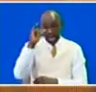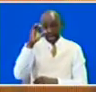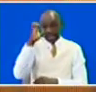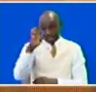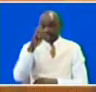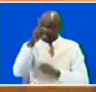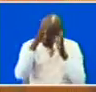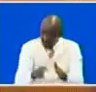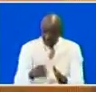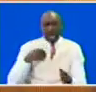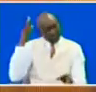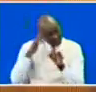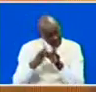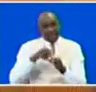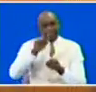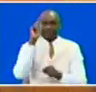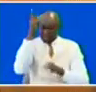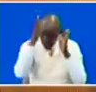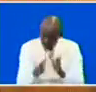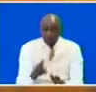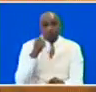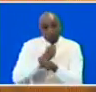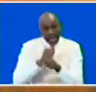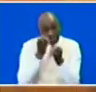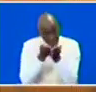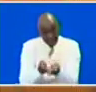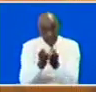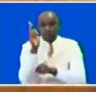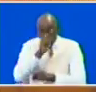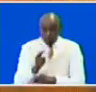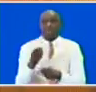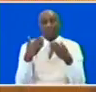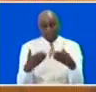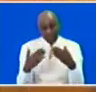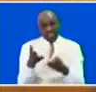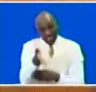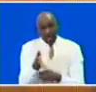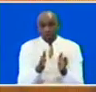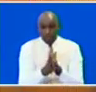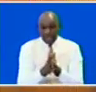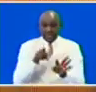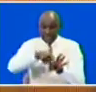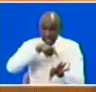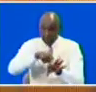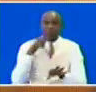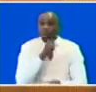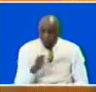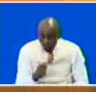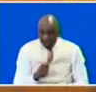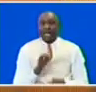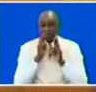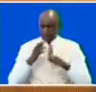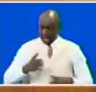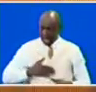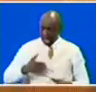Lamu, imani anayo kuwa atakuwa mtu wa kwanza kutengeza dau kwa kutumia plastiki na hata champali kuukuu. Mwanahabari wetu Hussein